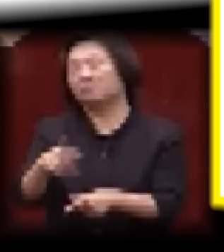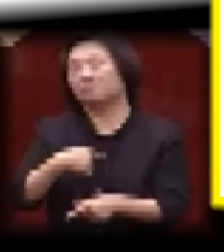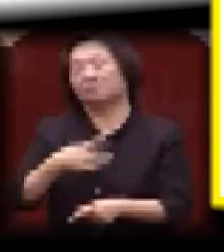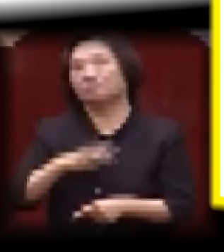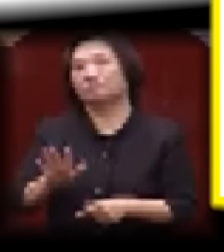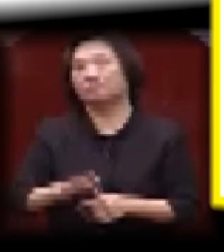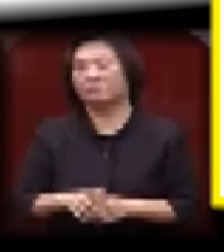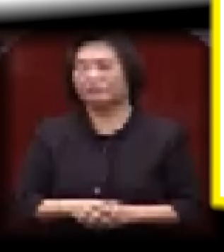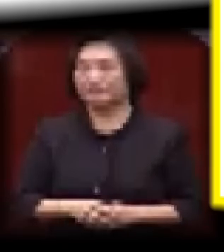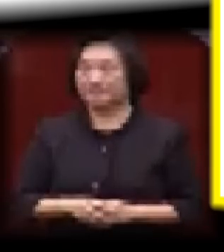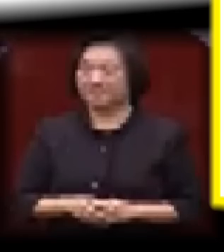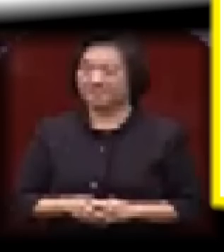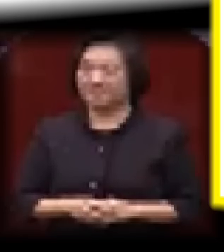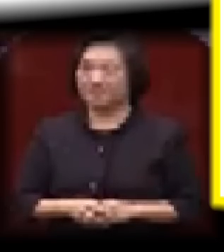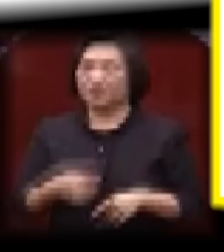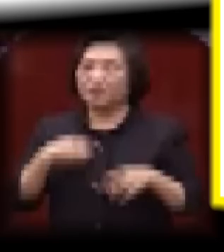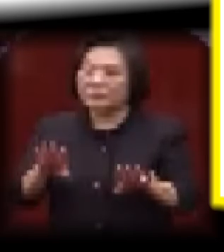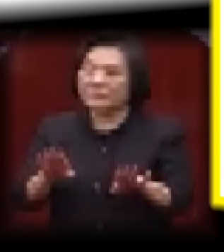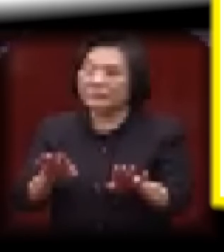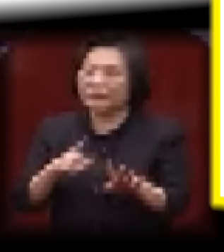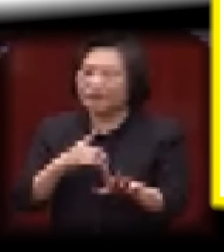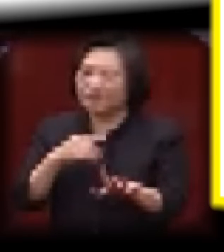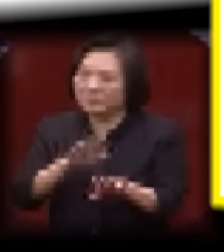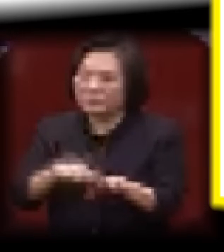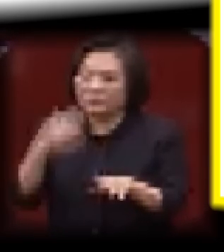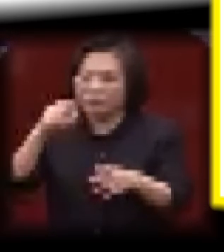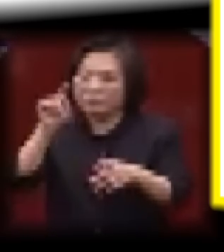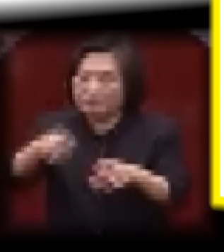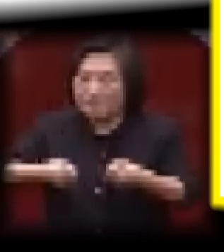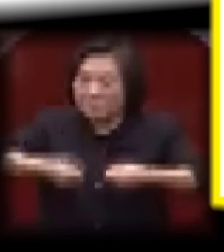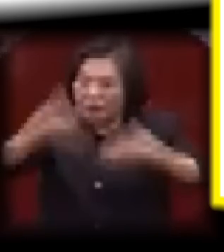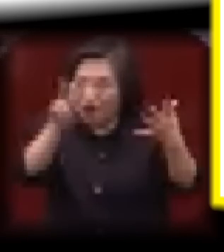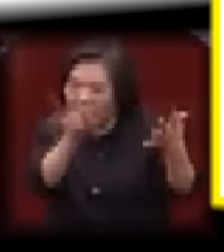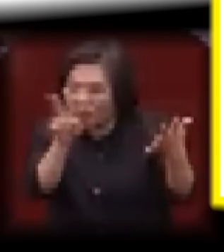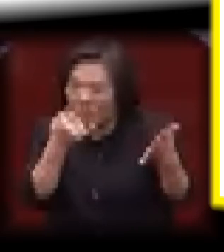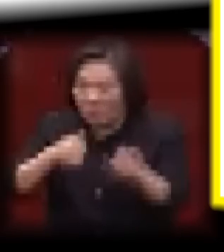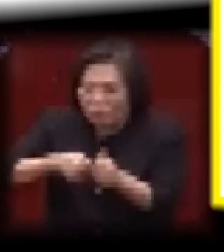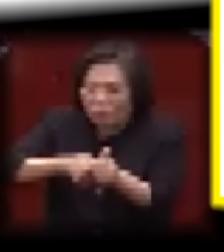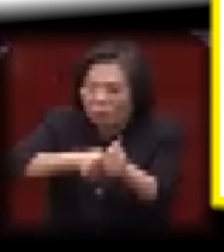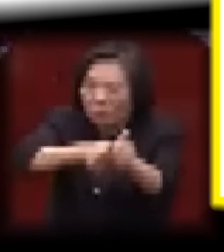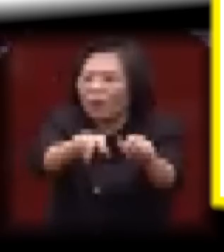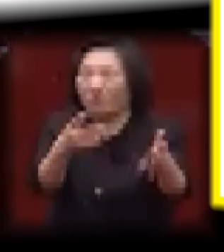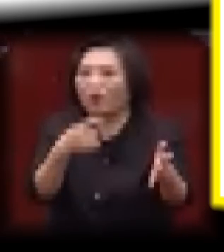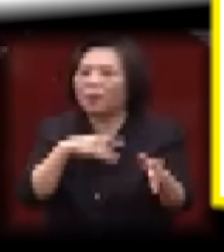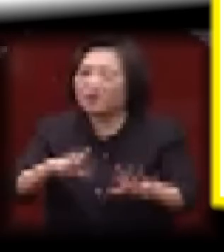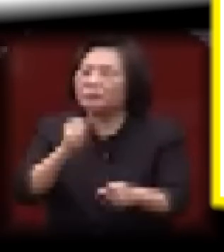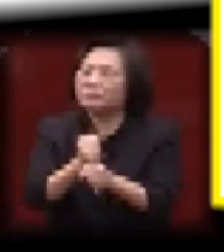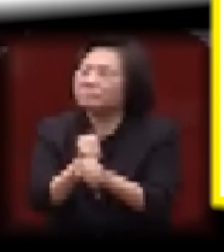民众可以在追踪啊，到底我们公宅进展到哪里。那